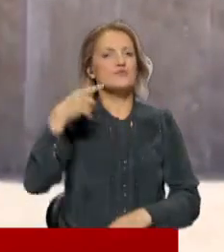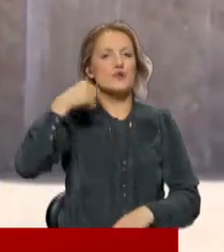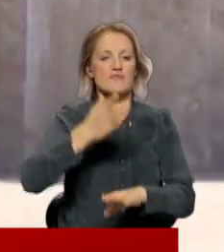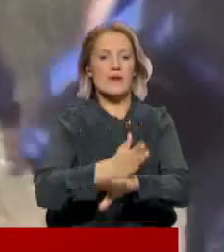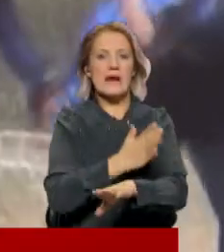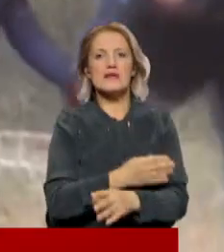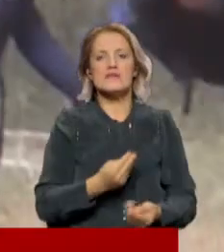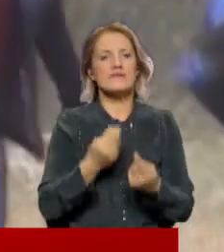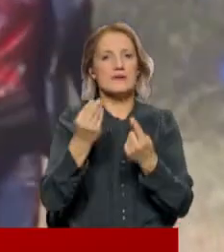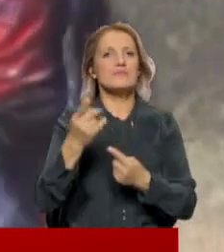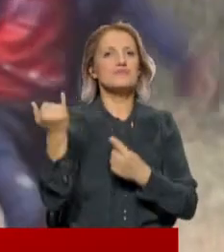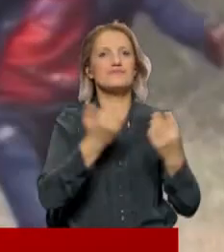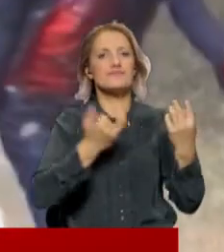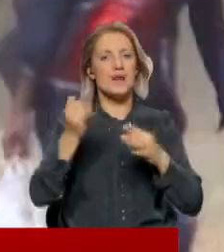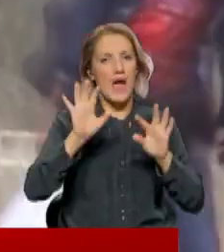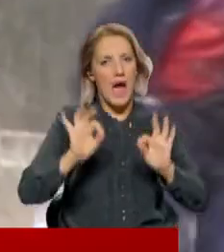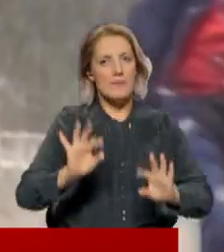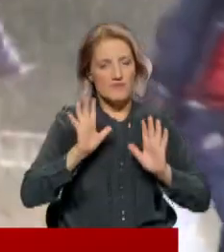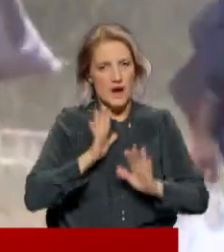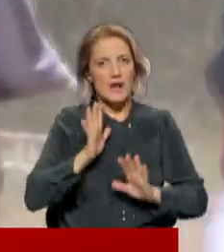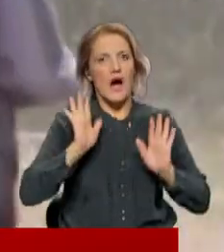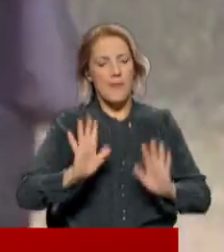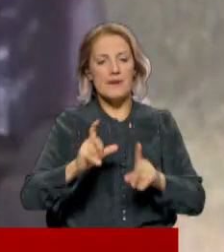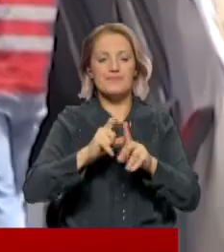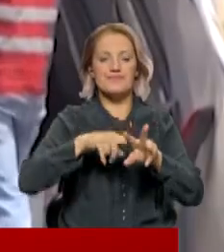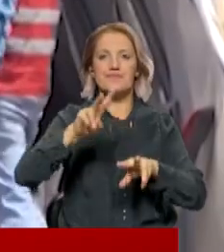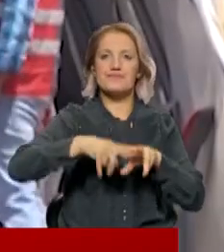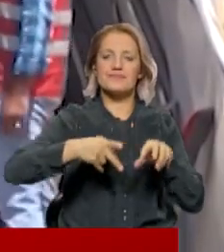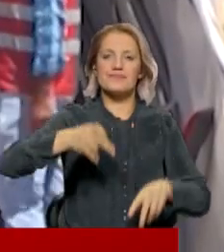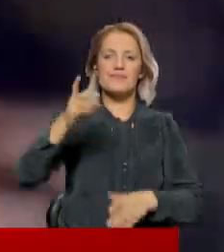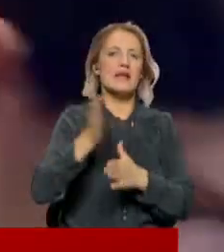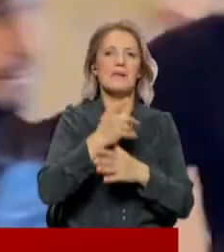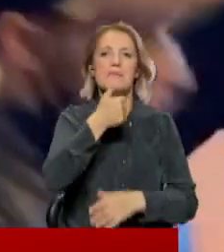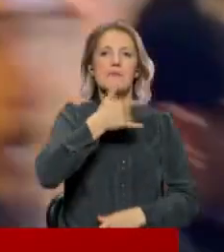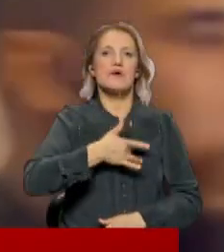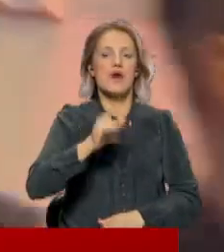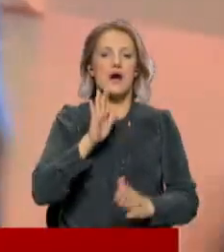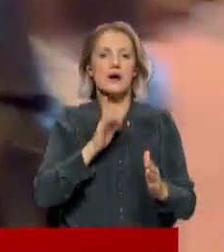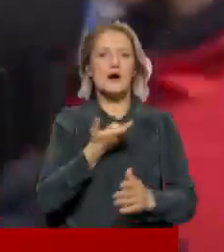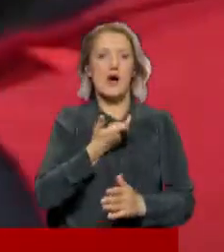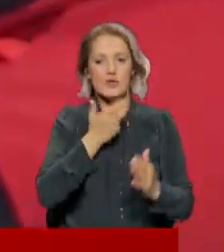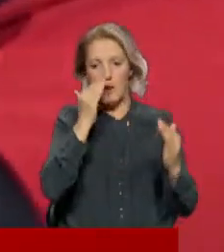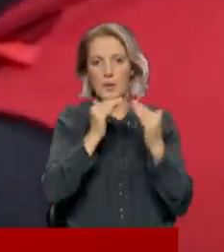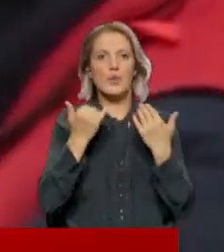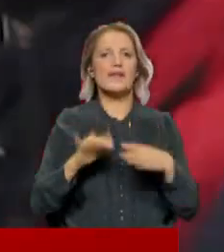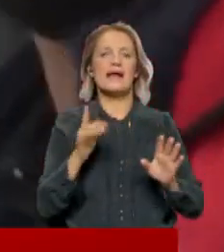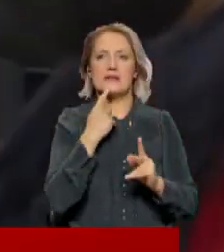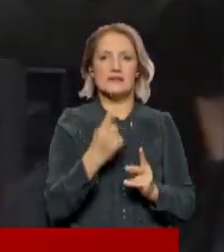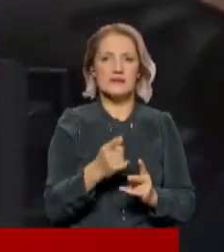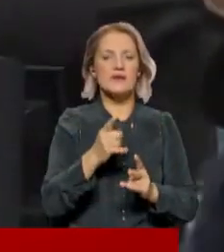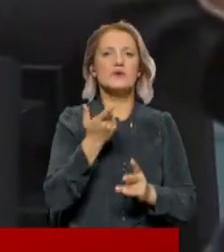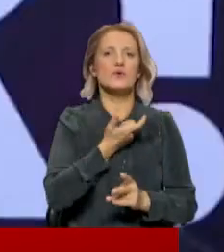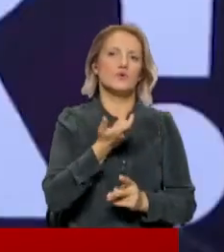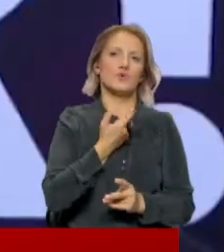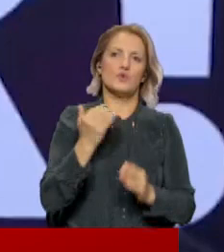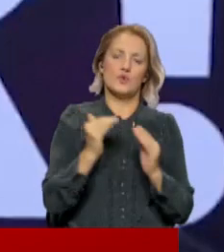vatandaşlık verilmesine ilişkin tartışma hep vardı ama Deva Partisi lideri Babacan'ın hukuka aykırı çıkışıyla tartışma alevlendi. İçişleri Bakanı